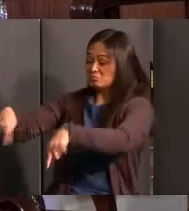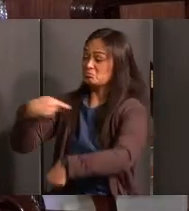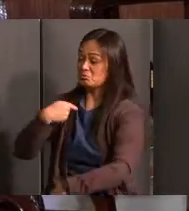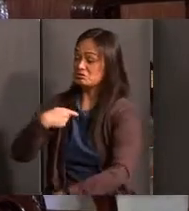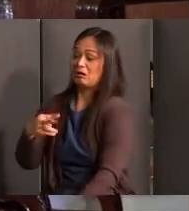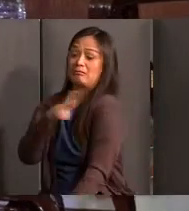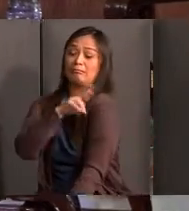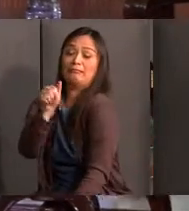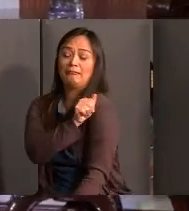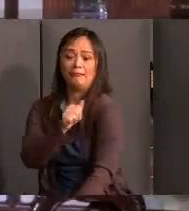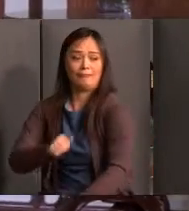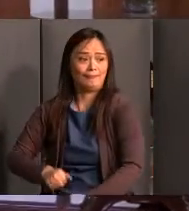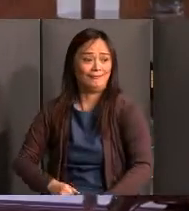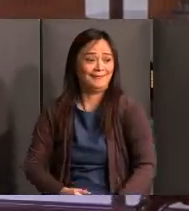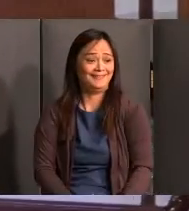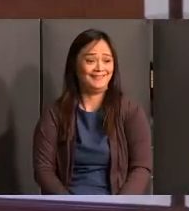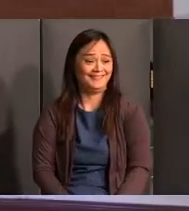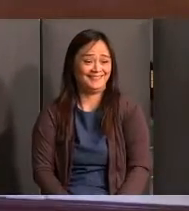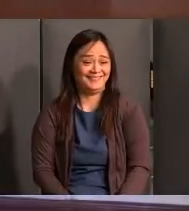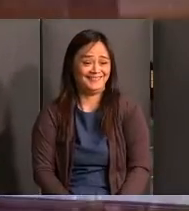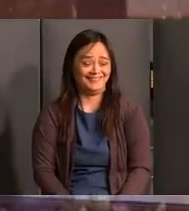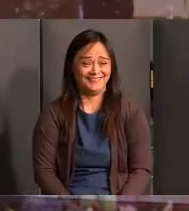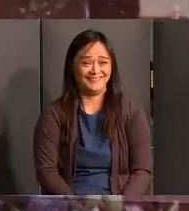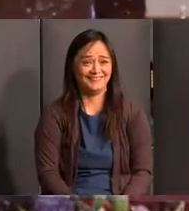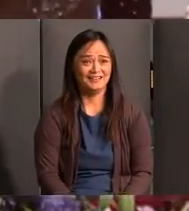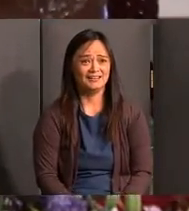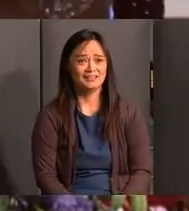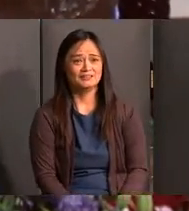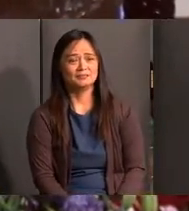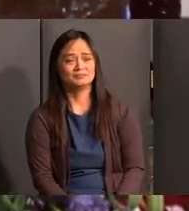kinala. Kasi yun lang ang gusto eh. Eh,